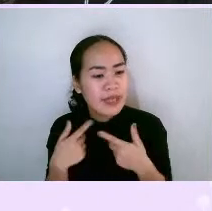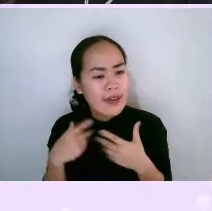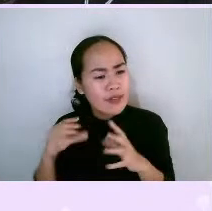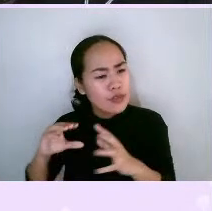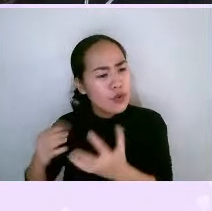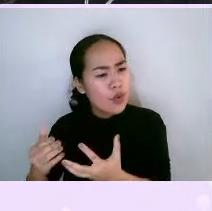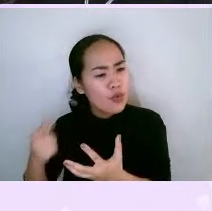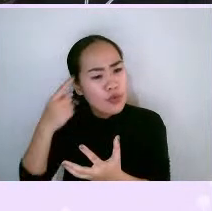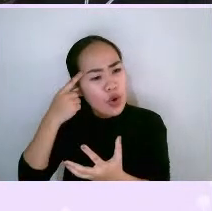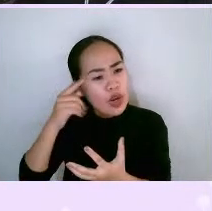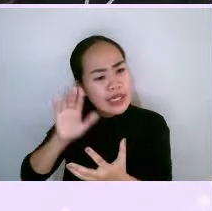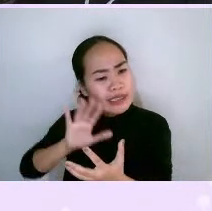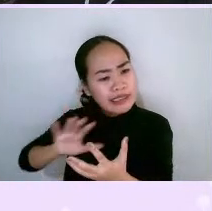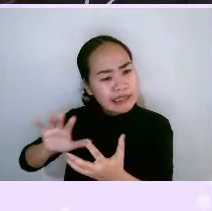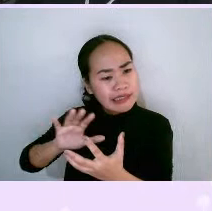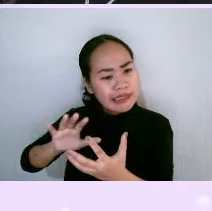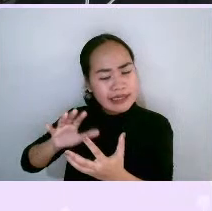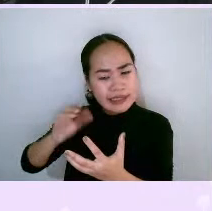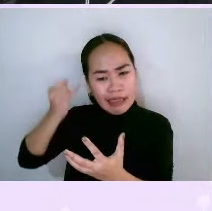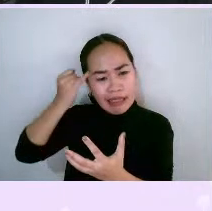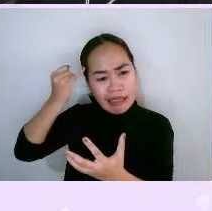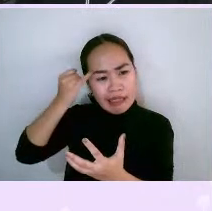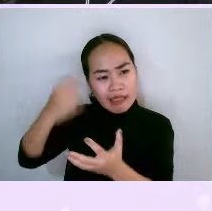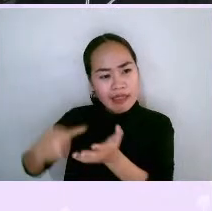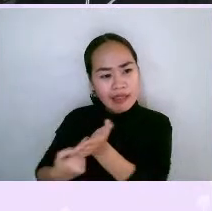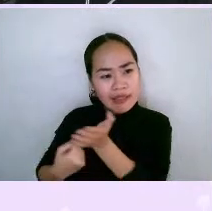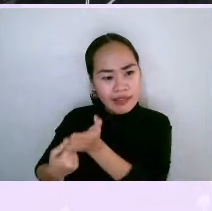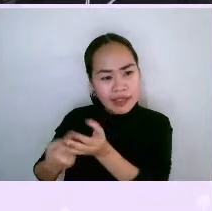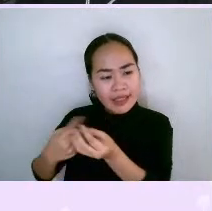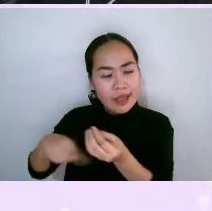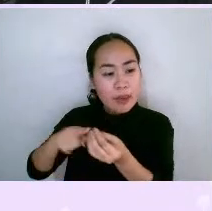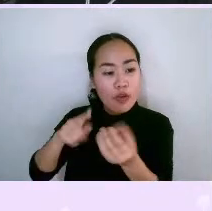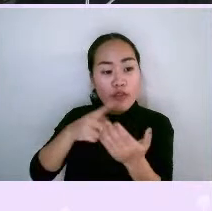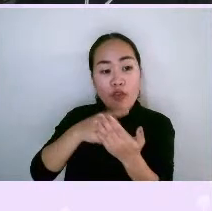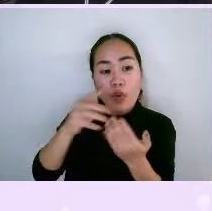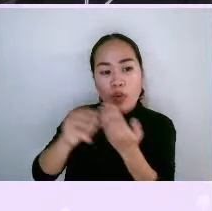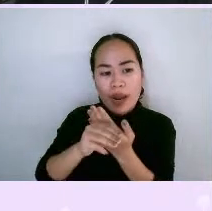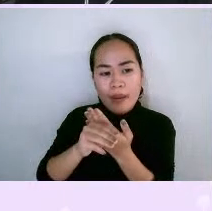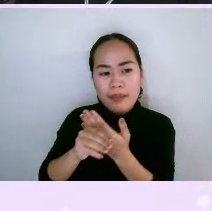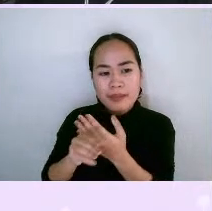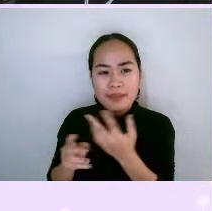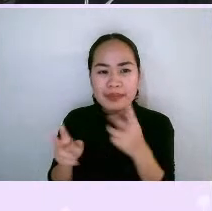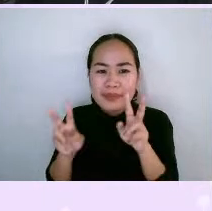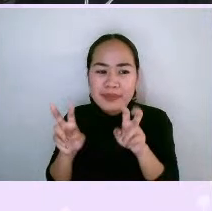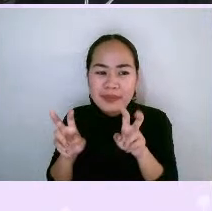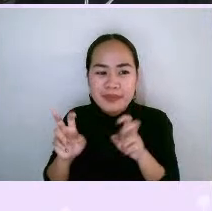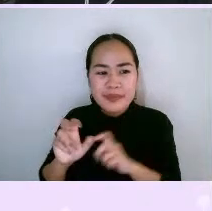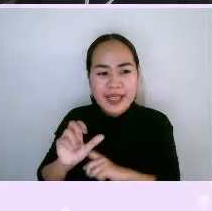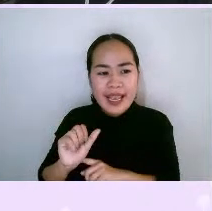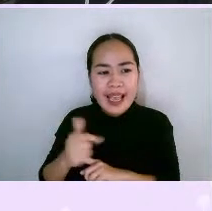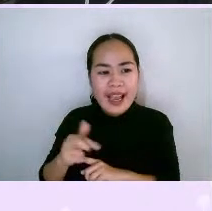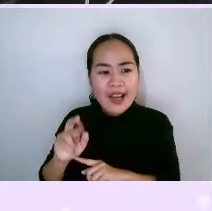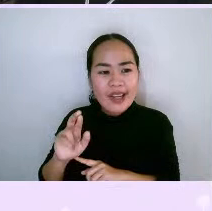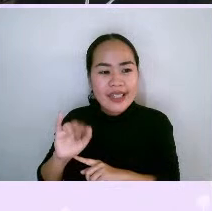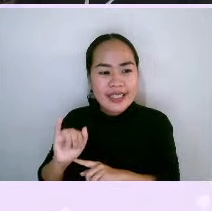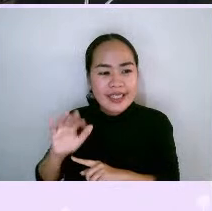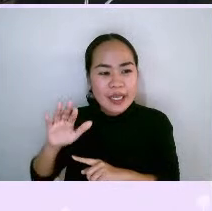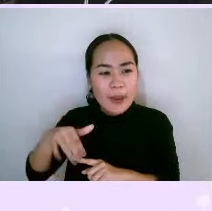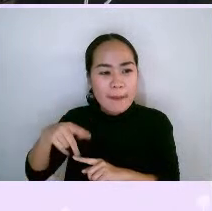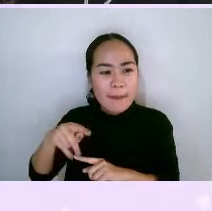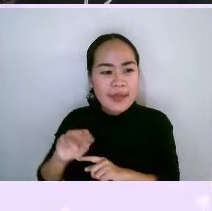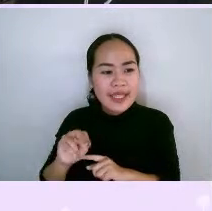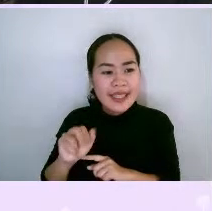Formulate po sila ng isang programa na tinatawag nating AgriPinay. So ito po ang program na